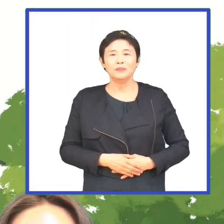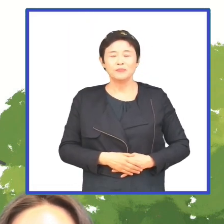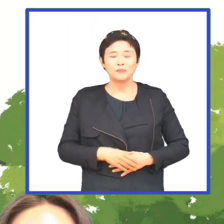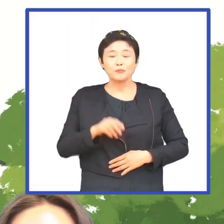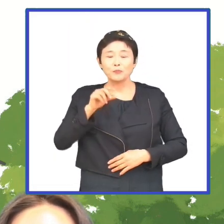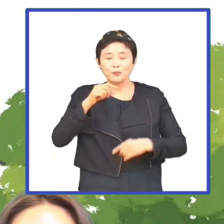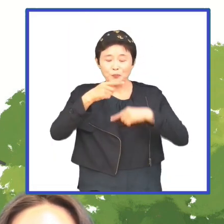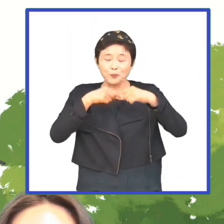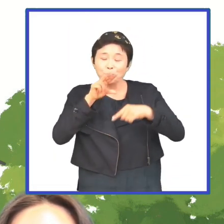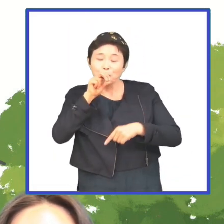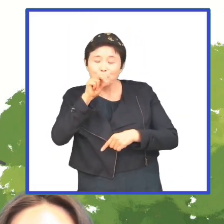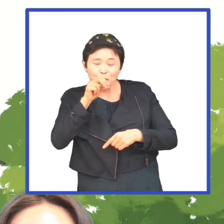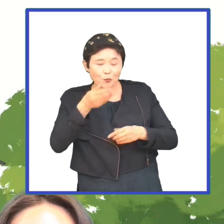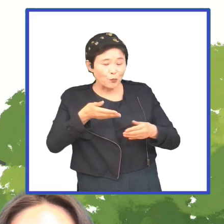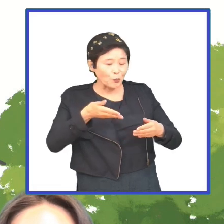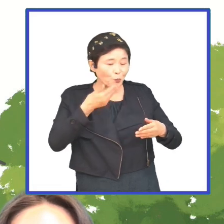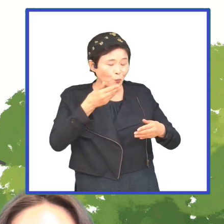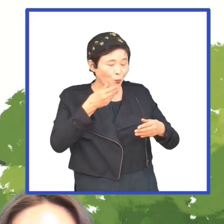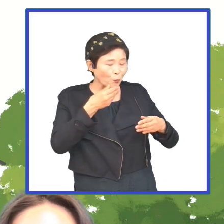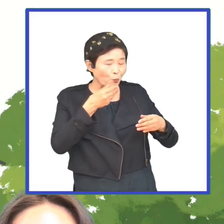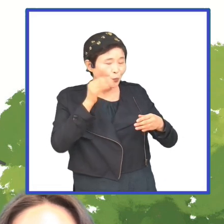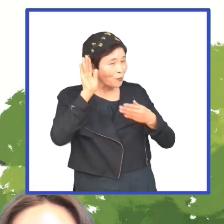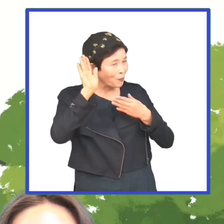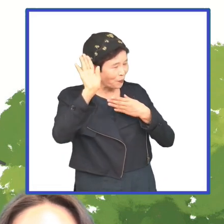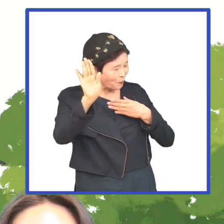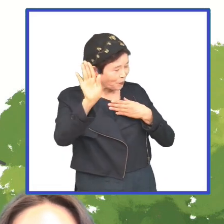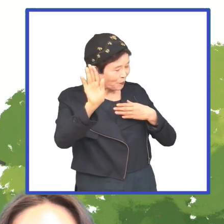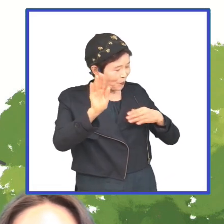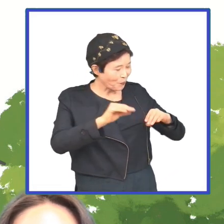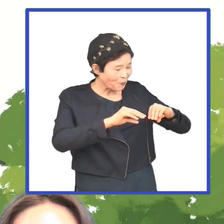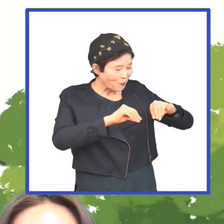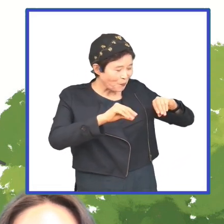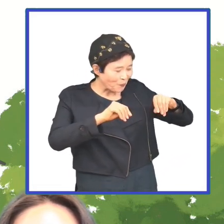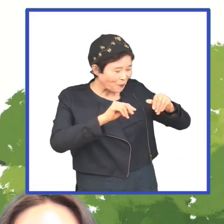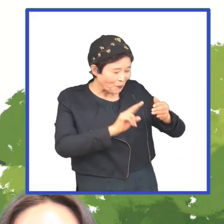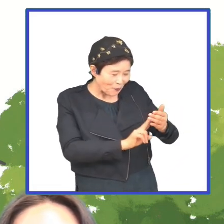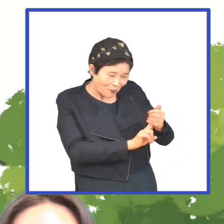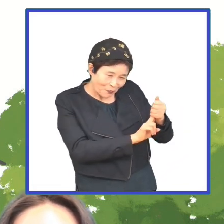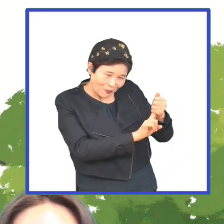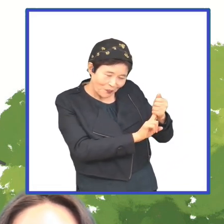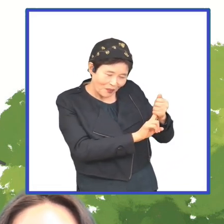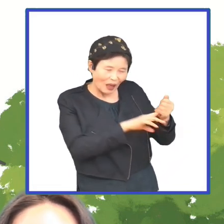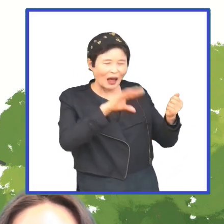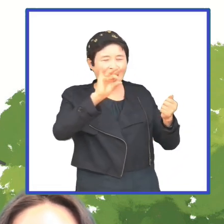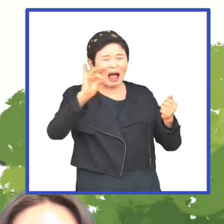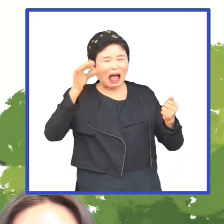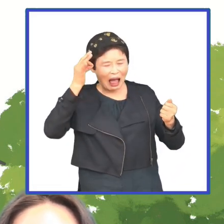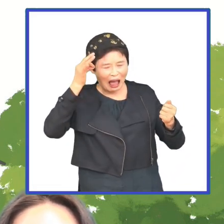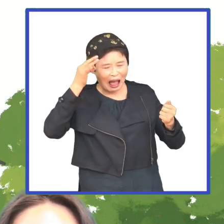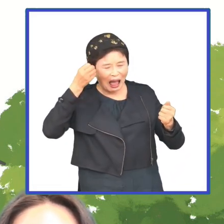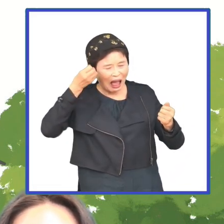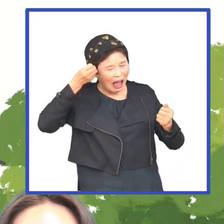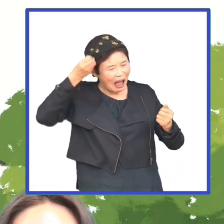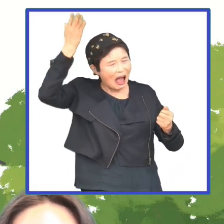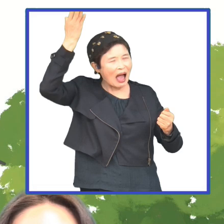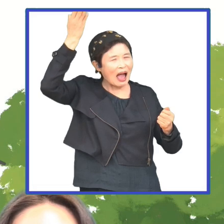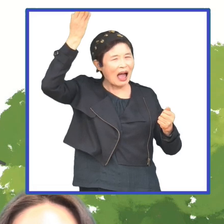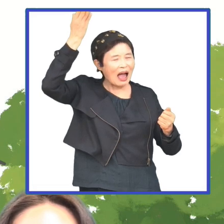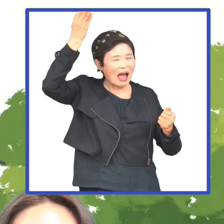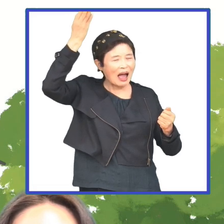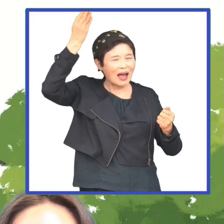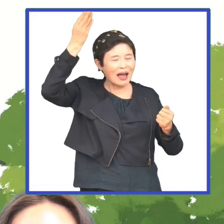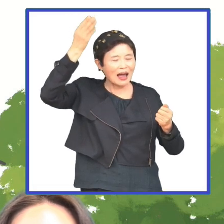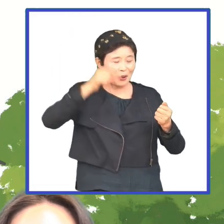그리고 다람쥐는 나무 열매를 먹다가 다음에 먹으려고 땅에 저장하는데요. 가끔 어디에 저장해 놓은지